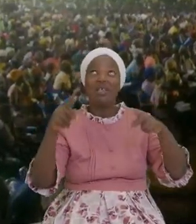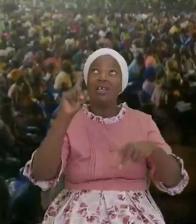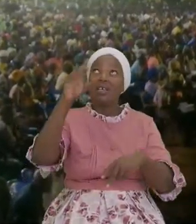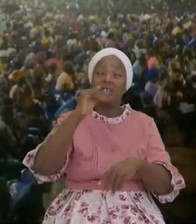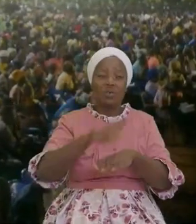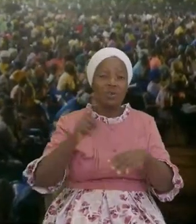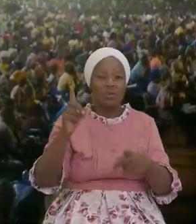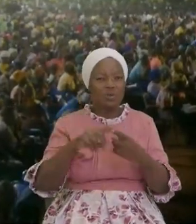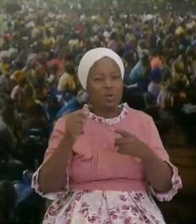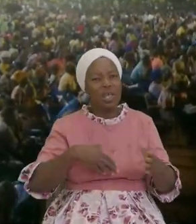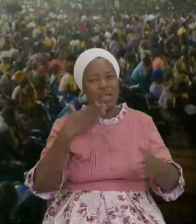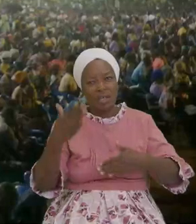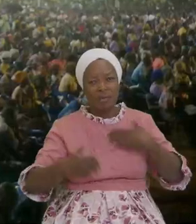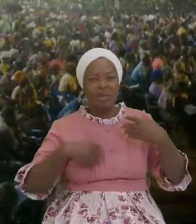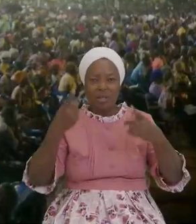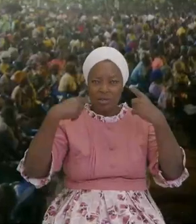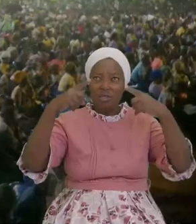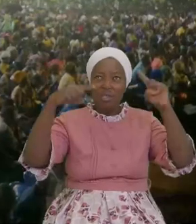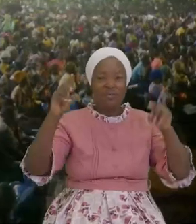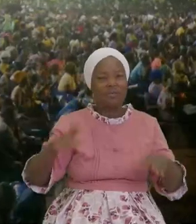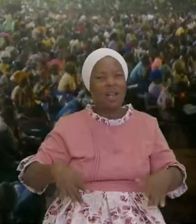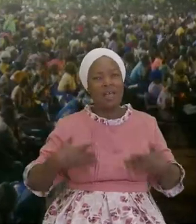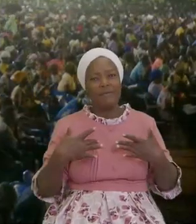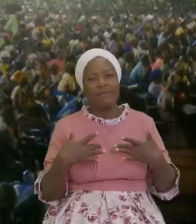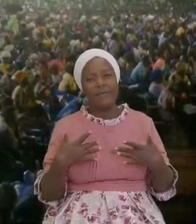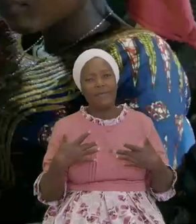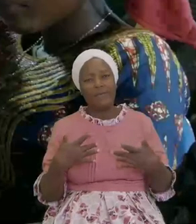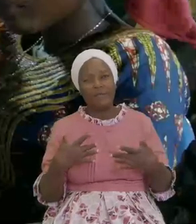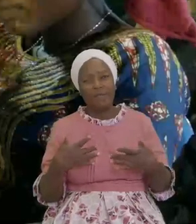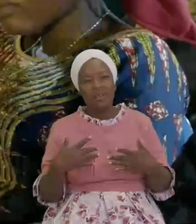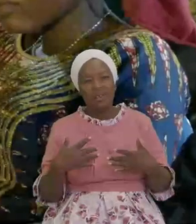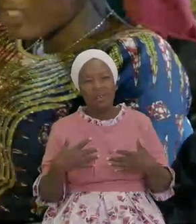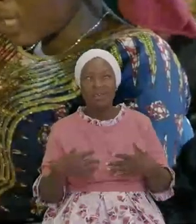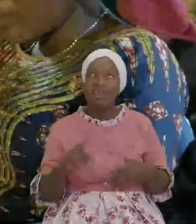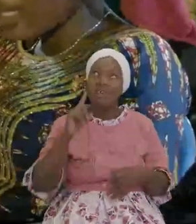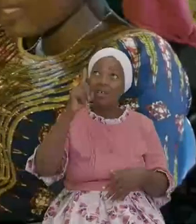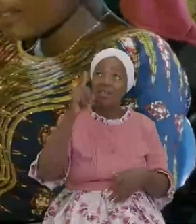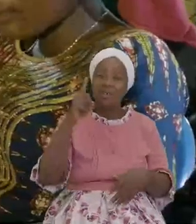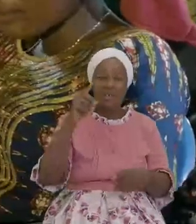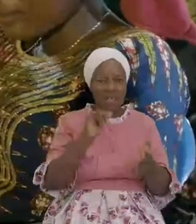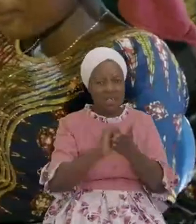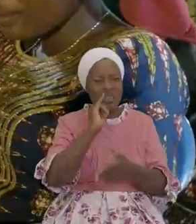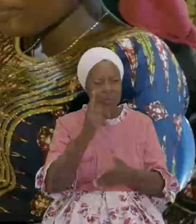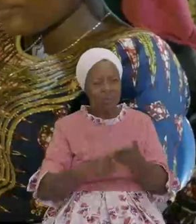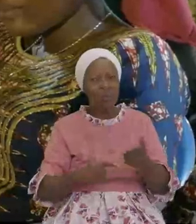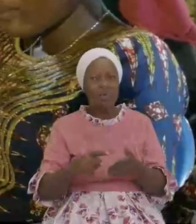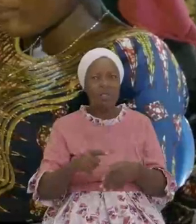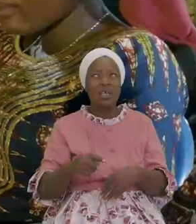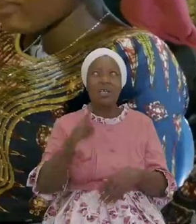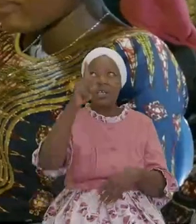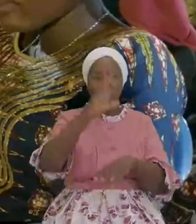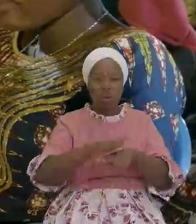la prospérité. Il t'appelle à un succès, à une vie de succès et